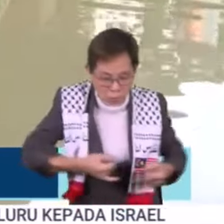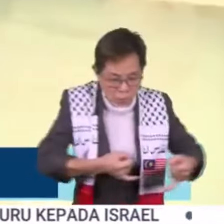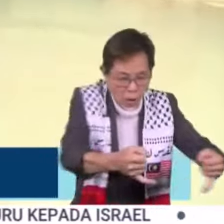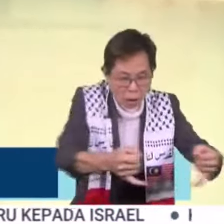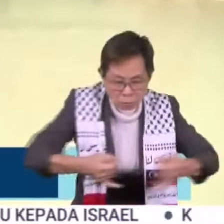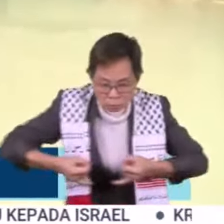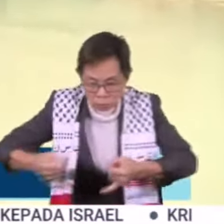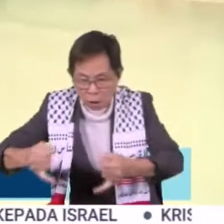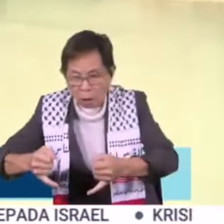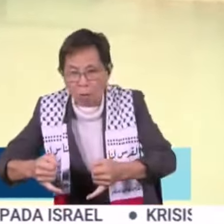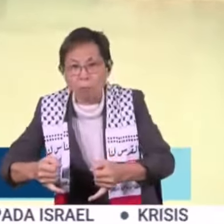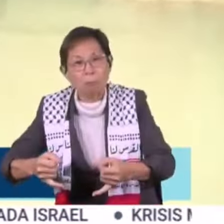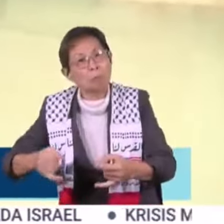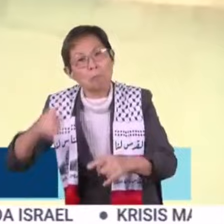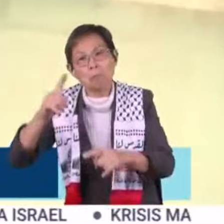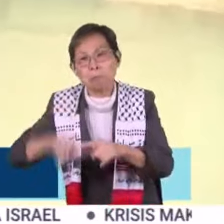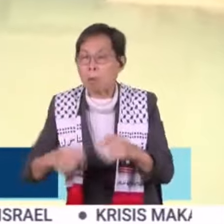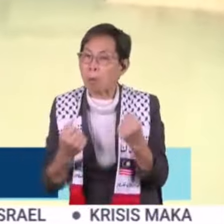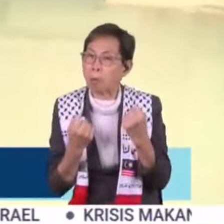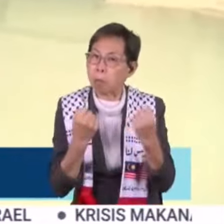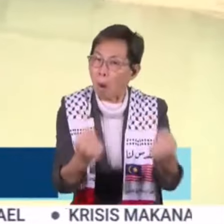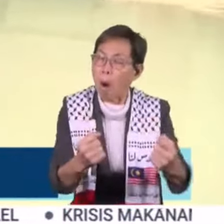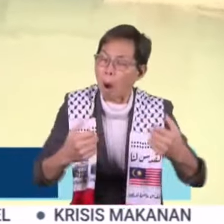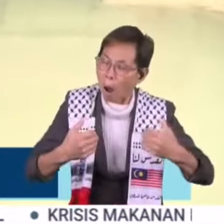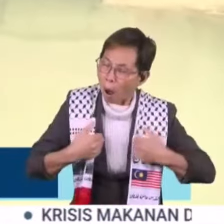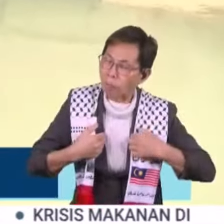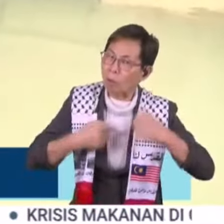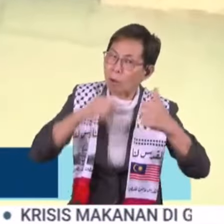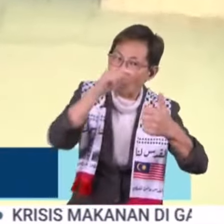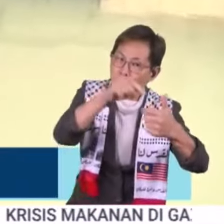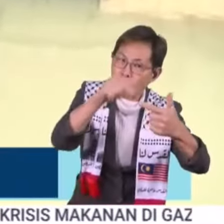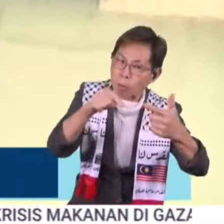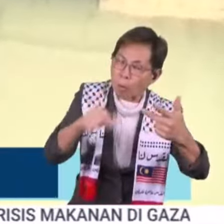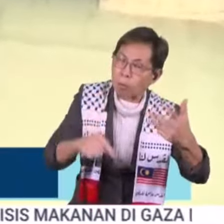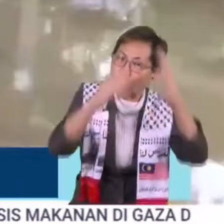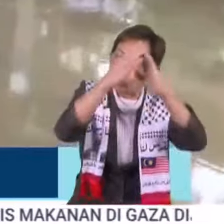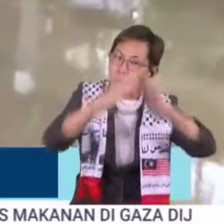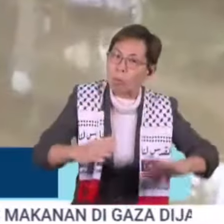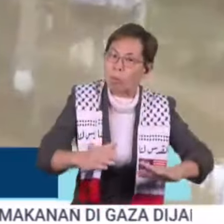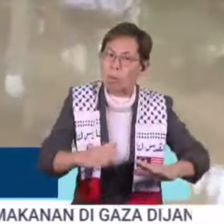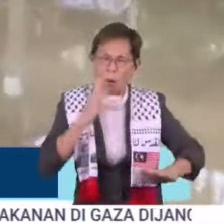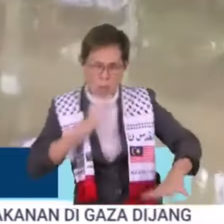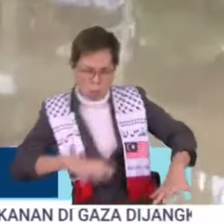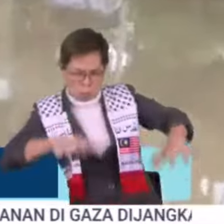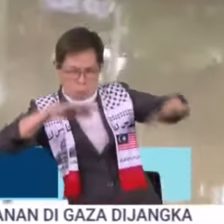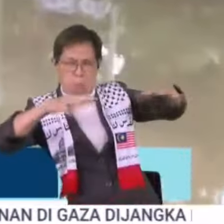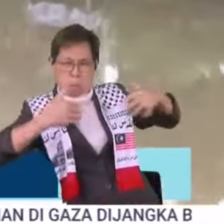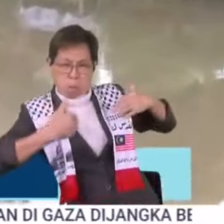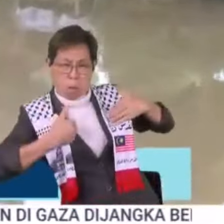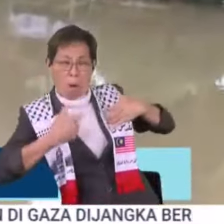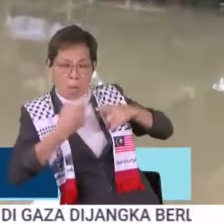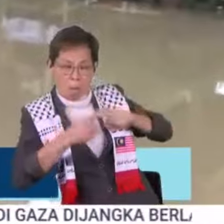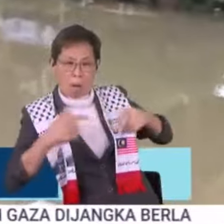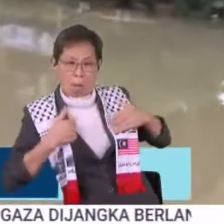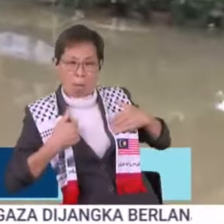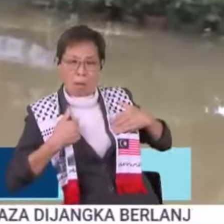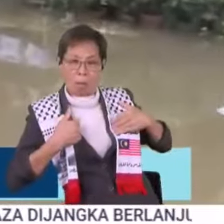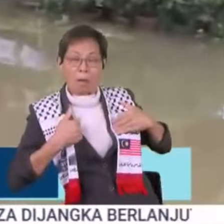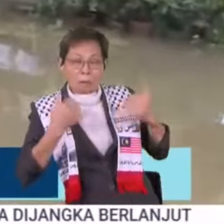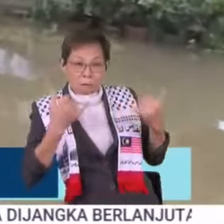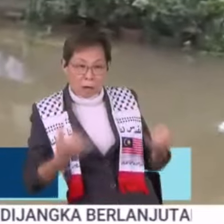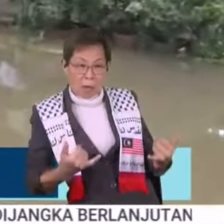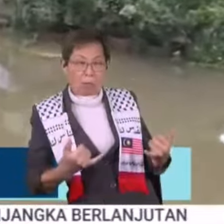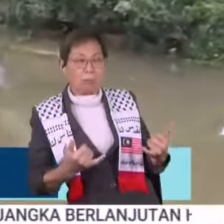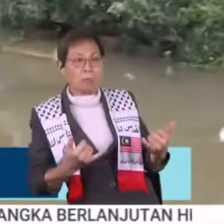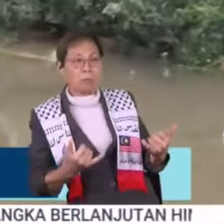jalan utama terputus. Walaupun terdapat beberapa kediaman yang masih digelangi banjir, namun fasa sekarang